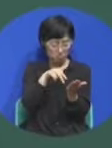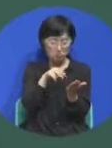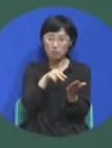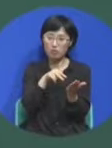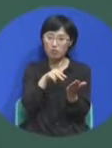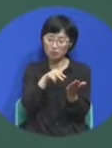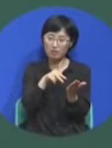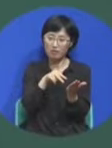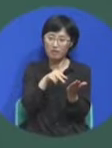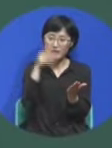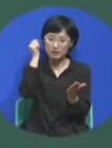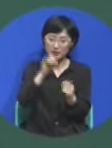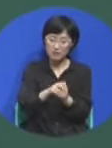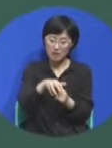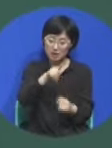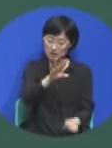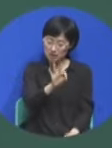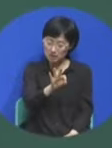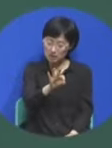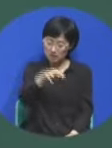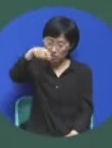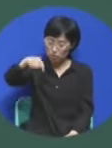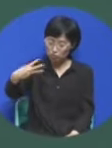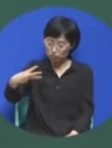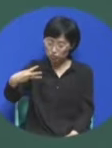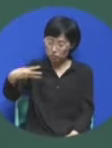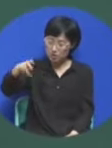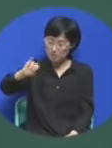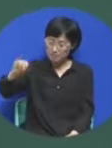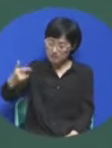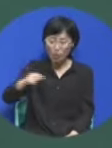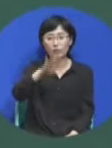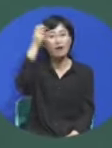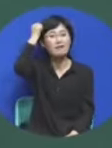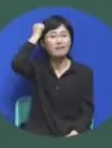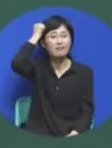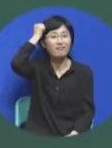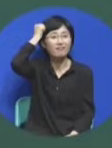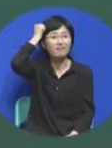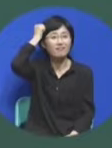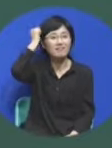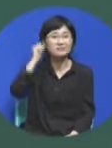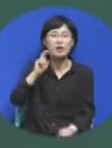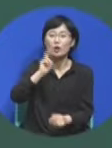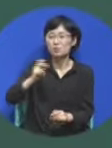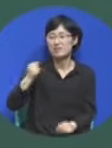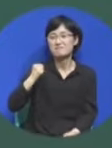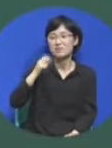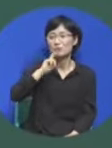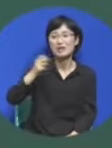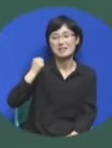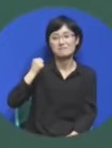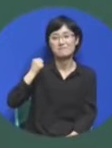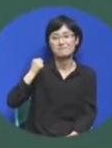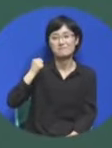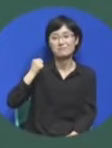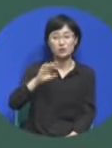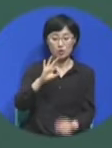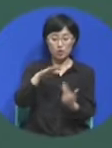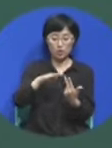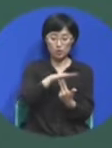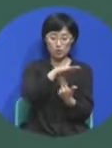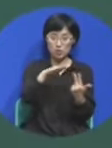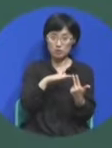돼요. 现在也能想起. 앞으로 가야 될까 뒤로 가야 될까? 这是在前还是在后? 하나님이 세상을 이처럼 사랑하사